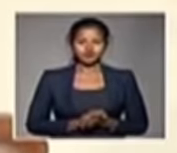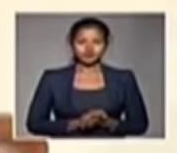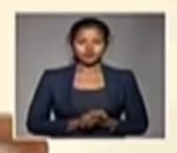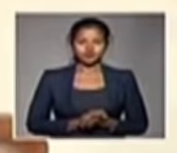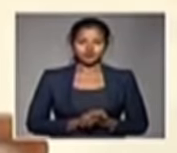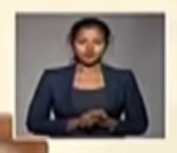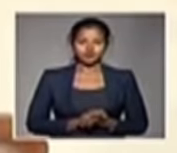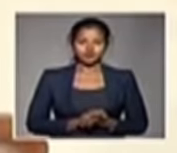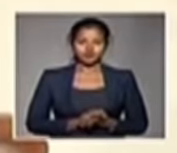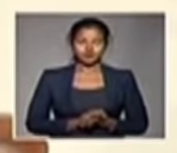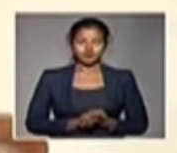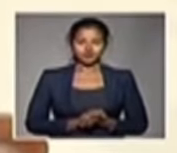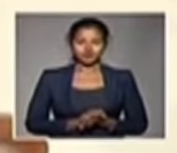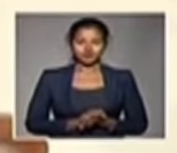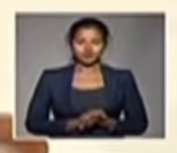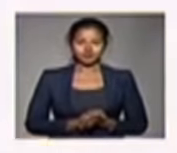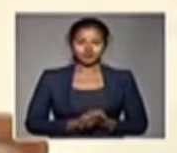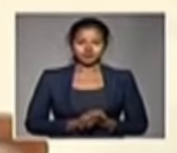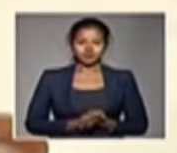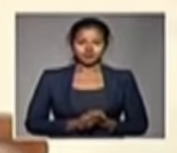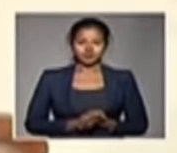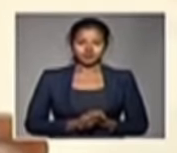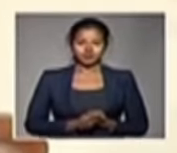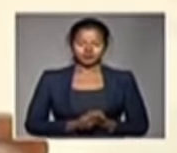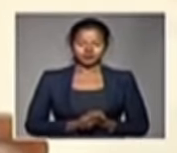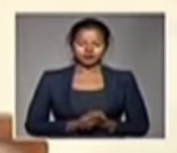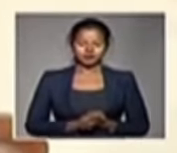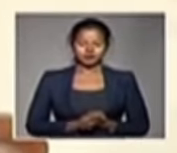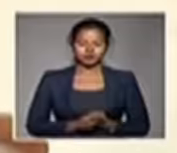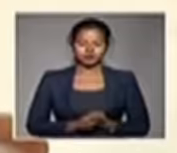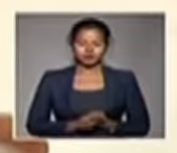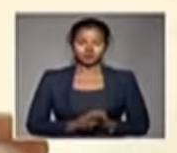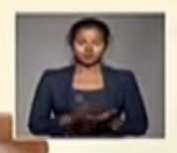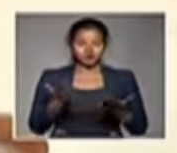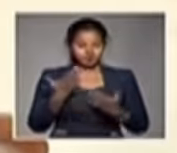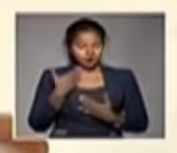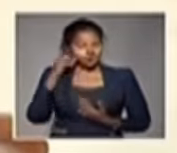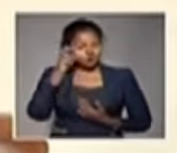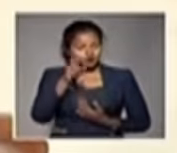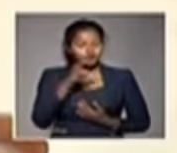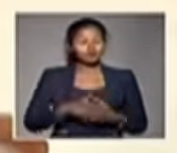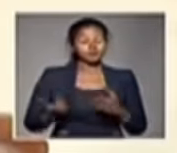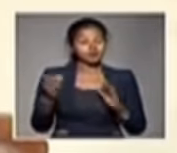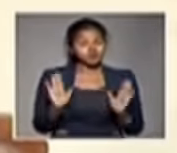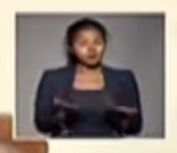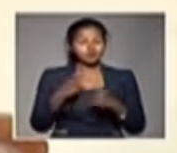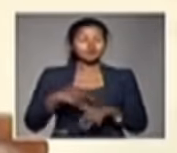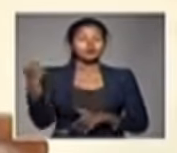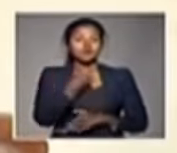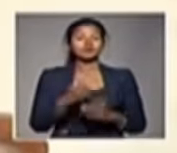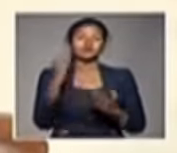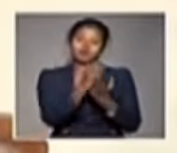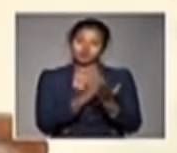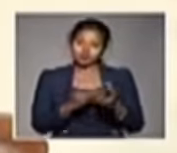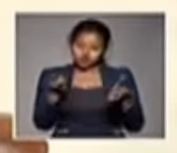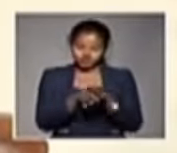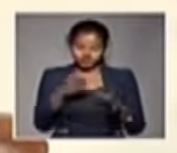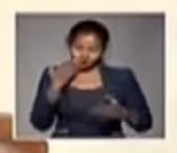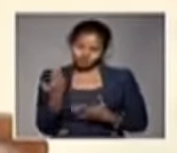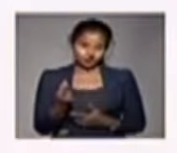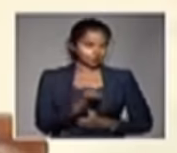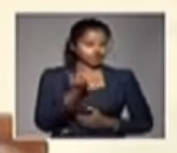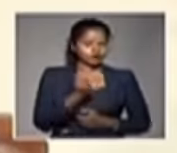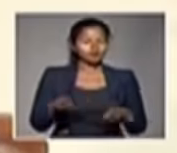මහ ජනතාවත් අපේක්ෂා කළා විශේෂ We look forward to the implementation of a new constitution as soon as possible. The